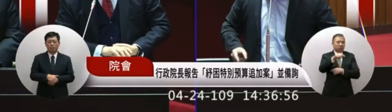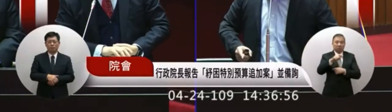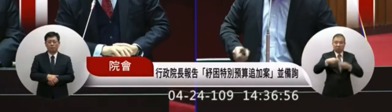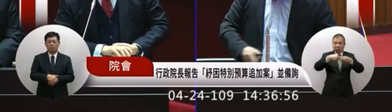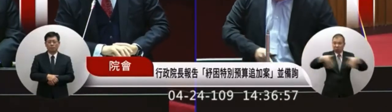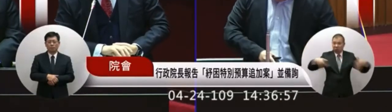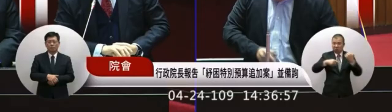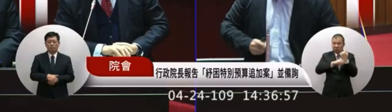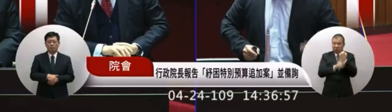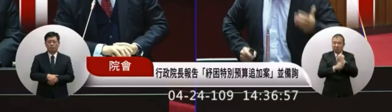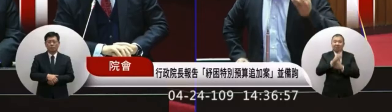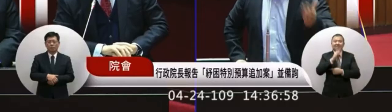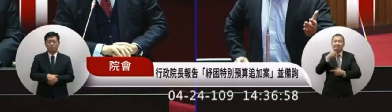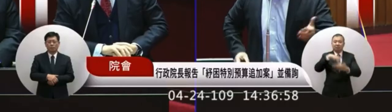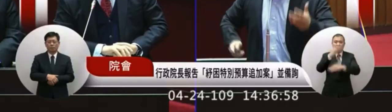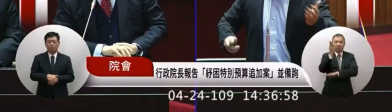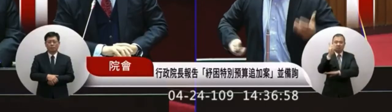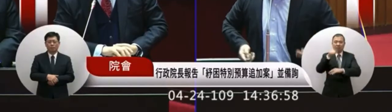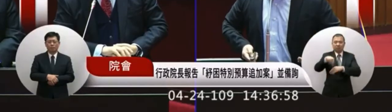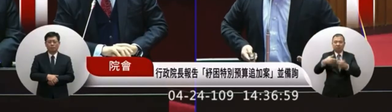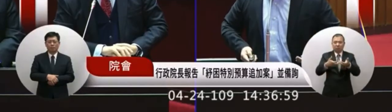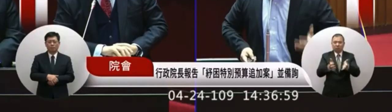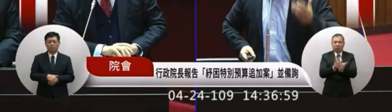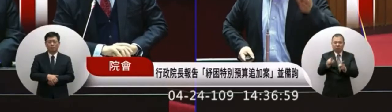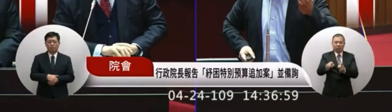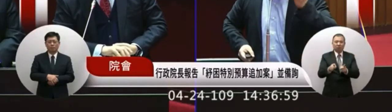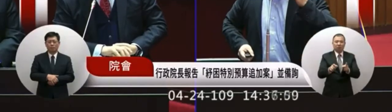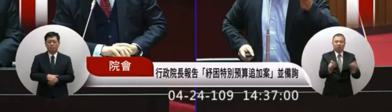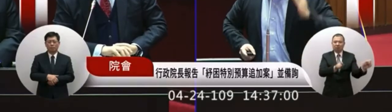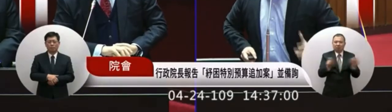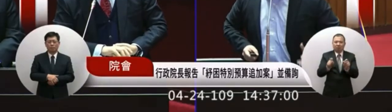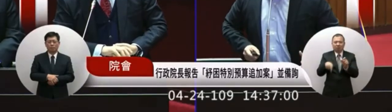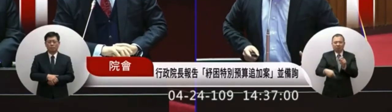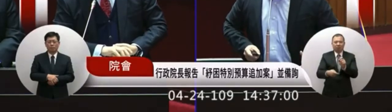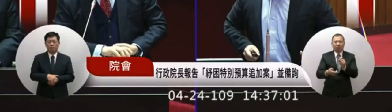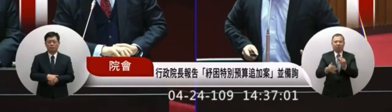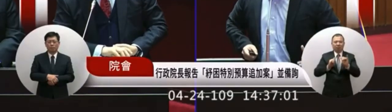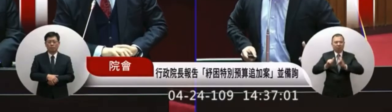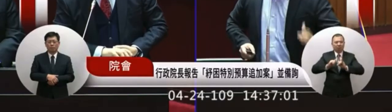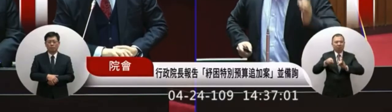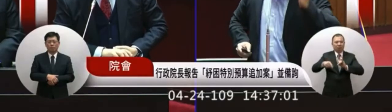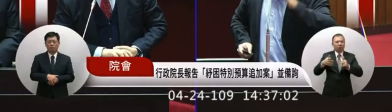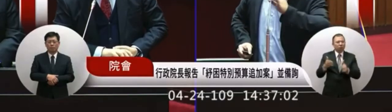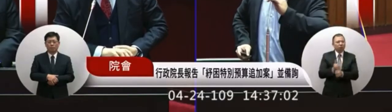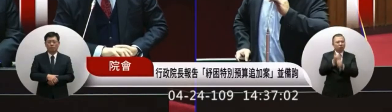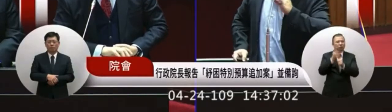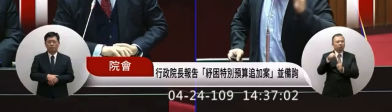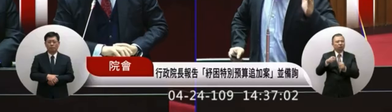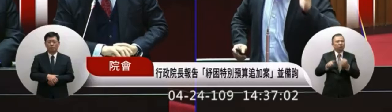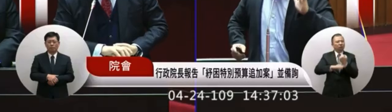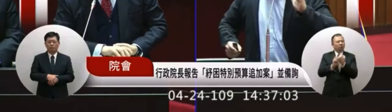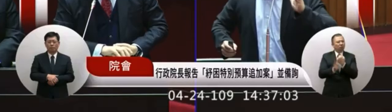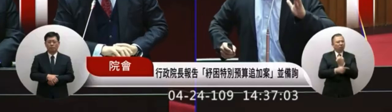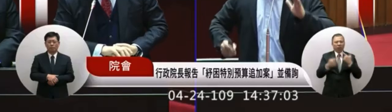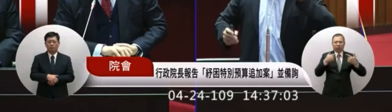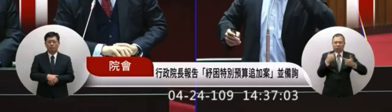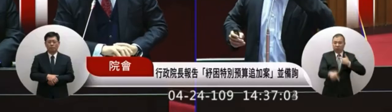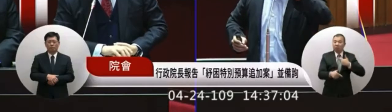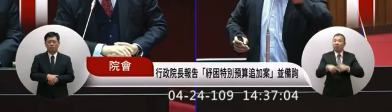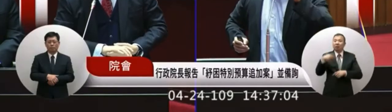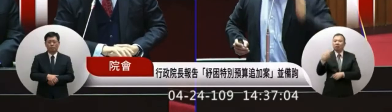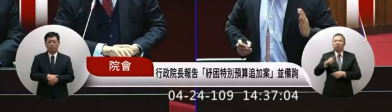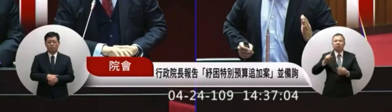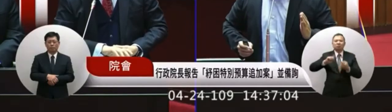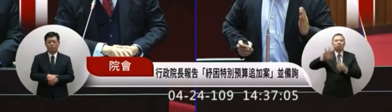他这个规定就是内政部移民署组织法，他就要来做这个，恐怕会有一些问题啦。好，然后迄个歹